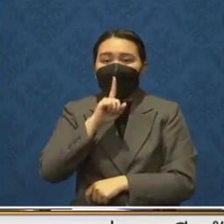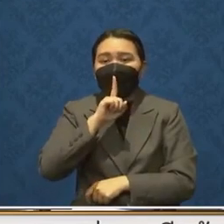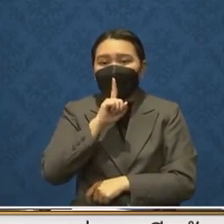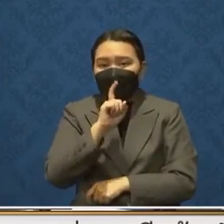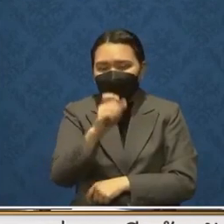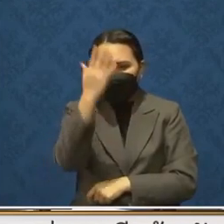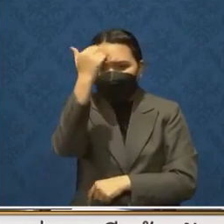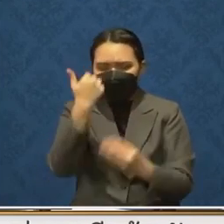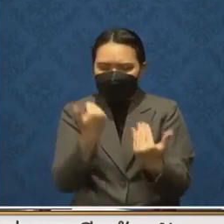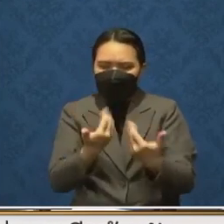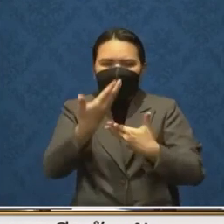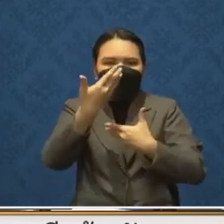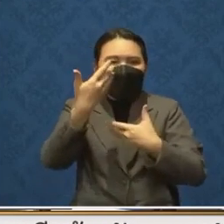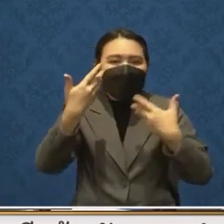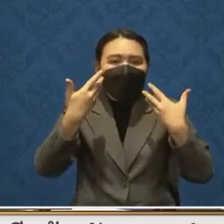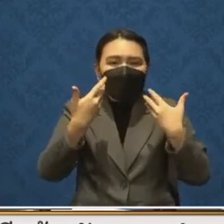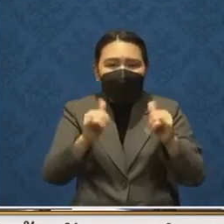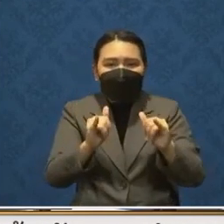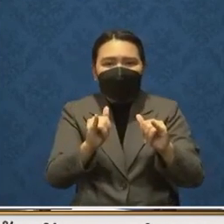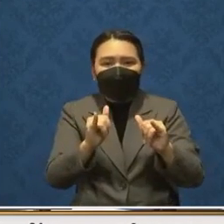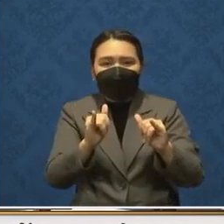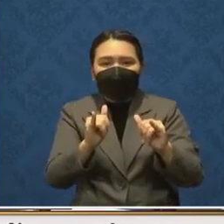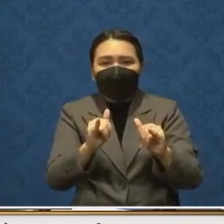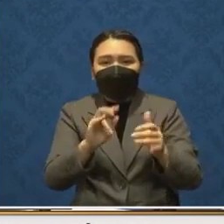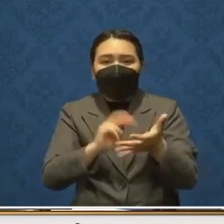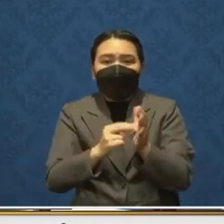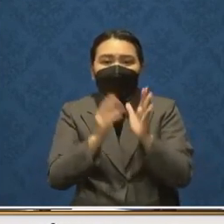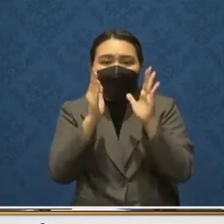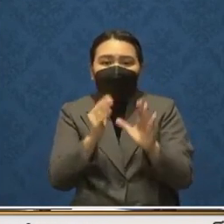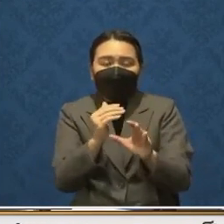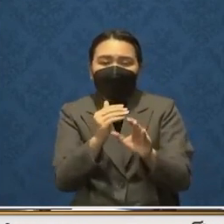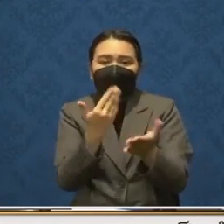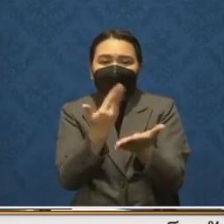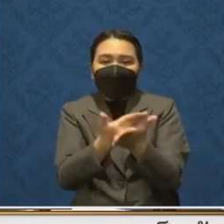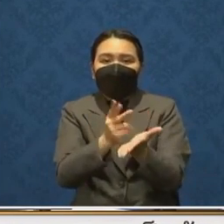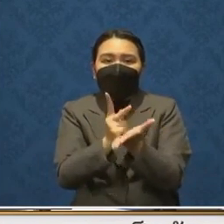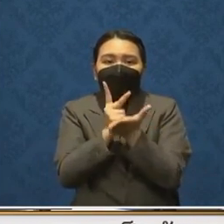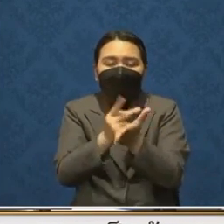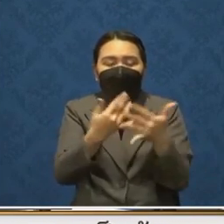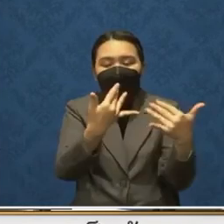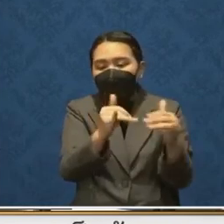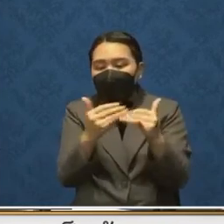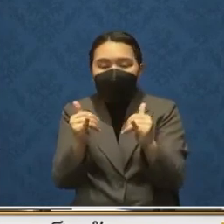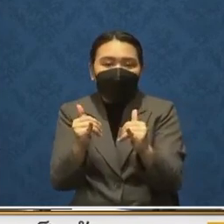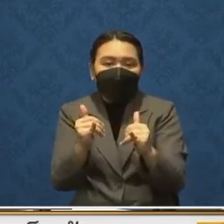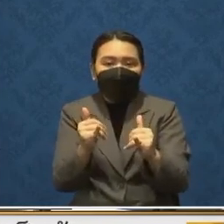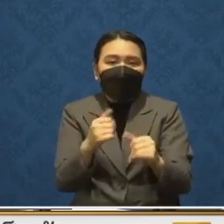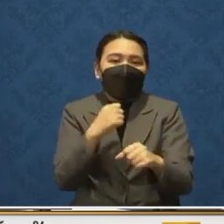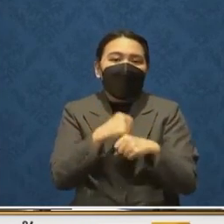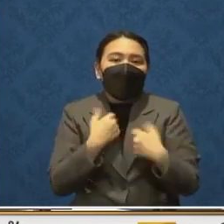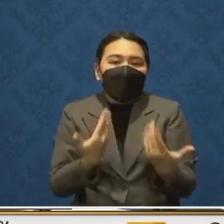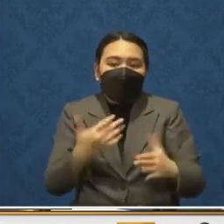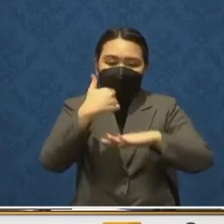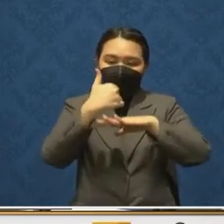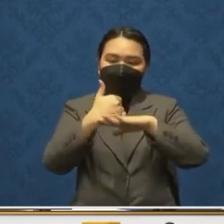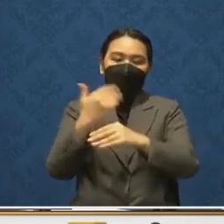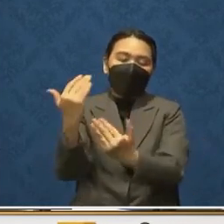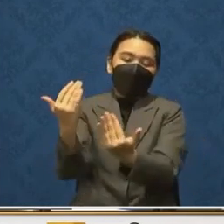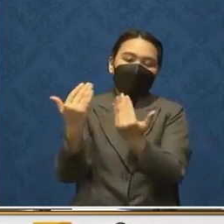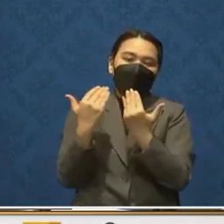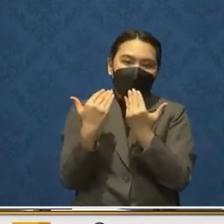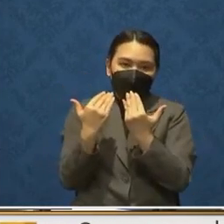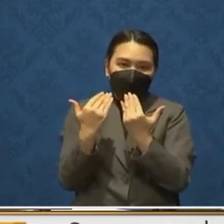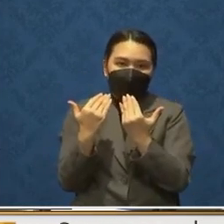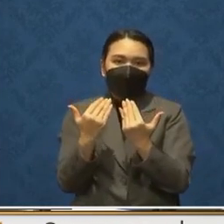ถ้าทำไมปลอยให้มาเยอะแย้ไปหมดแ้งแก้งป่อยเงินกู้ เขาบอกทำไได้ครัผู้ปวการฝากมาพวกการฝาก